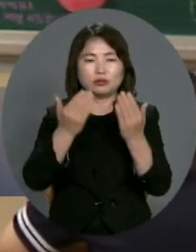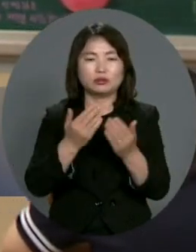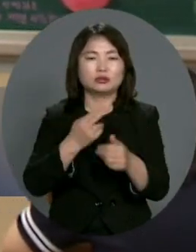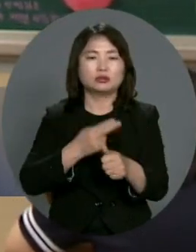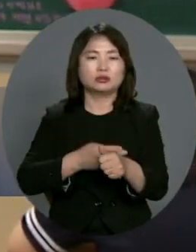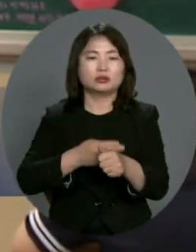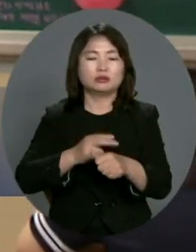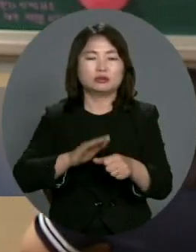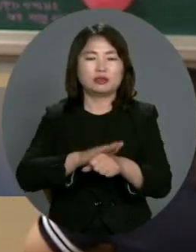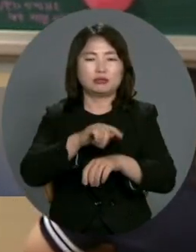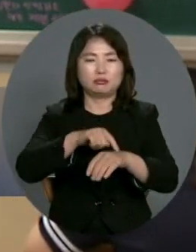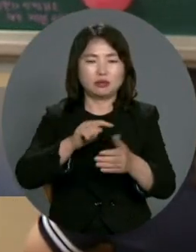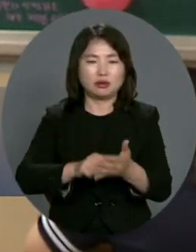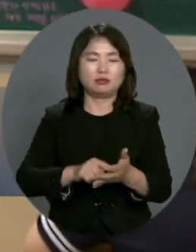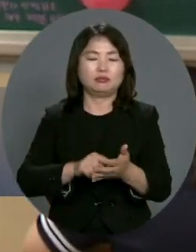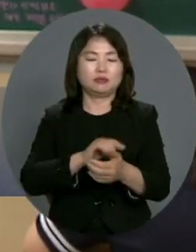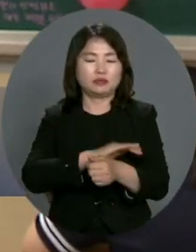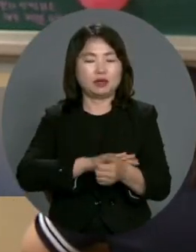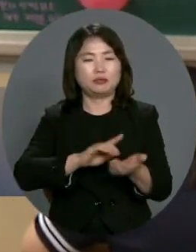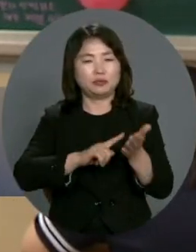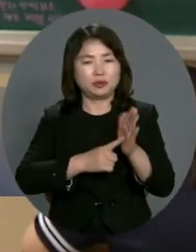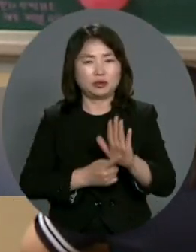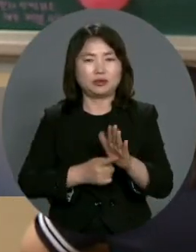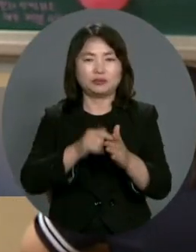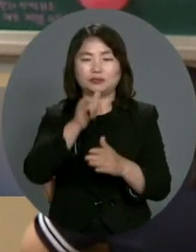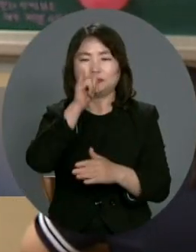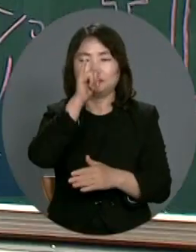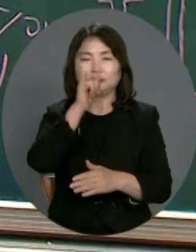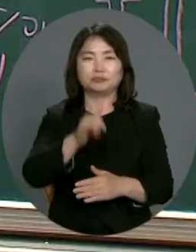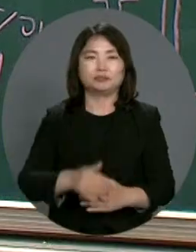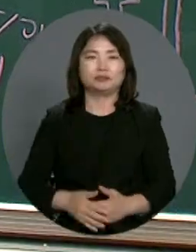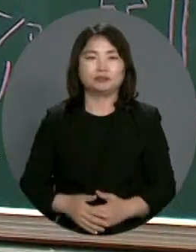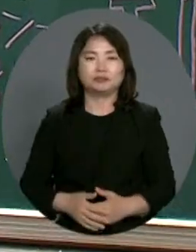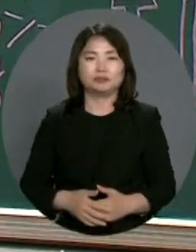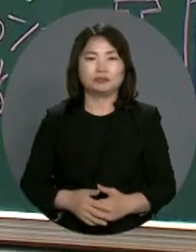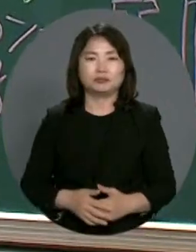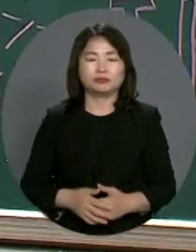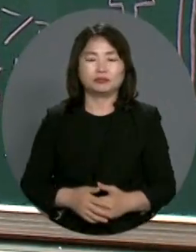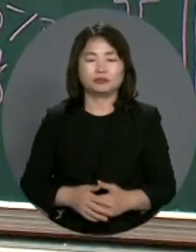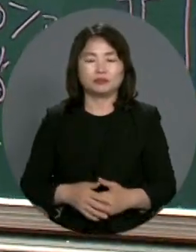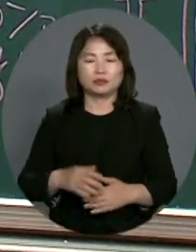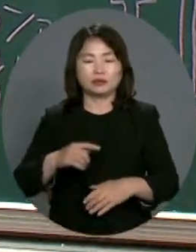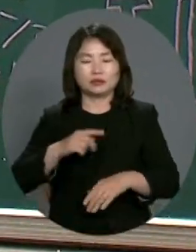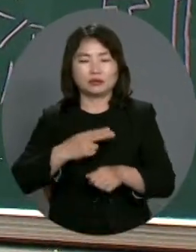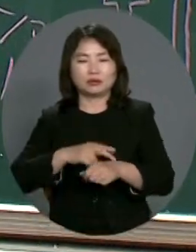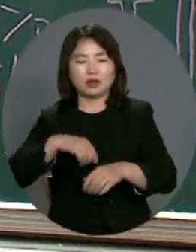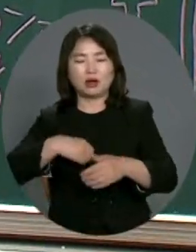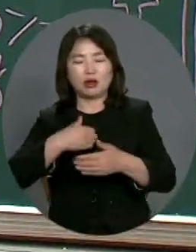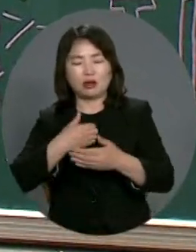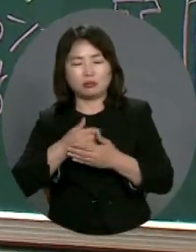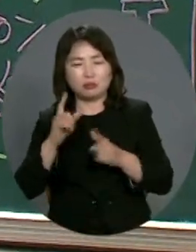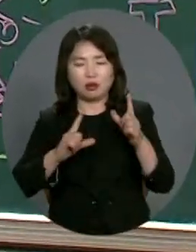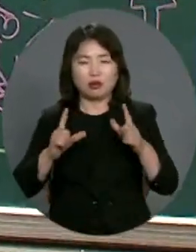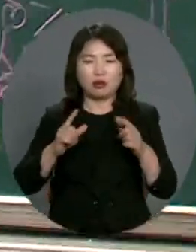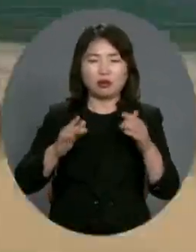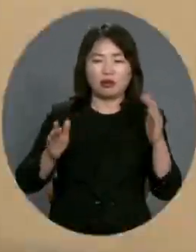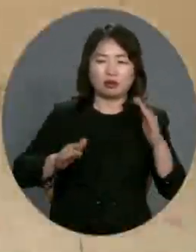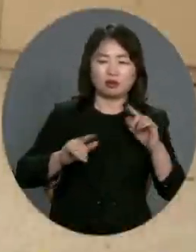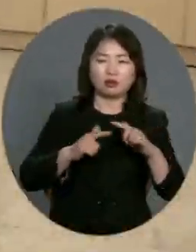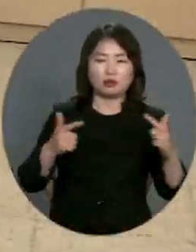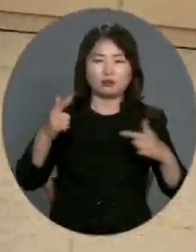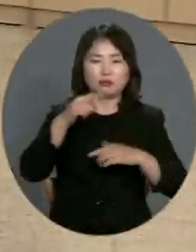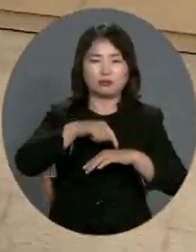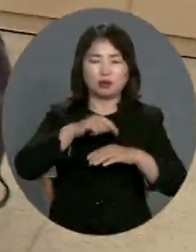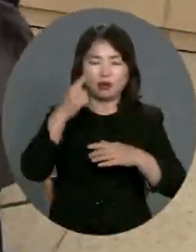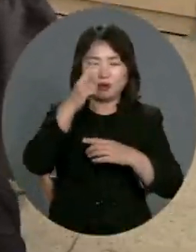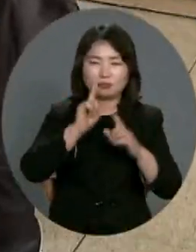선생님을 사랑하는 마음 아낌없이 표현하고 있습니다. 감동한 선생님의 모습에 장난기 가득했던